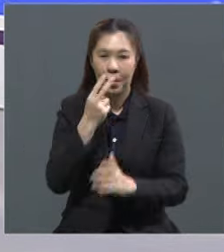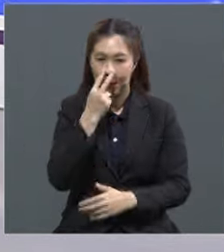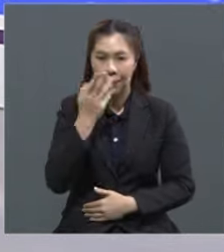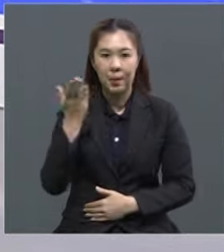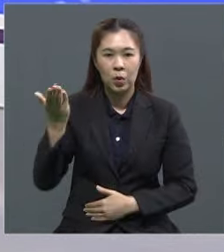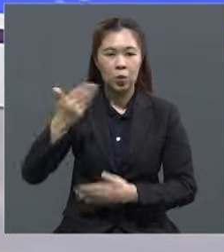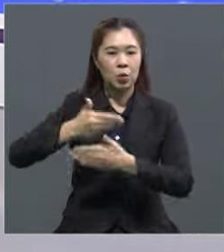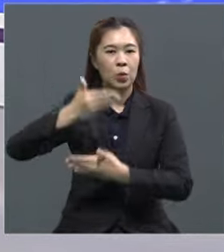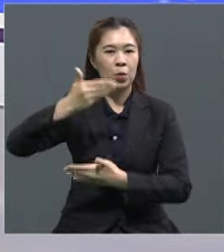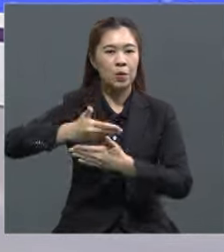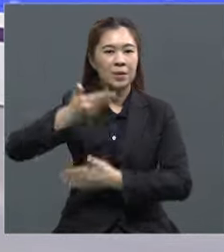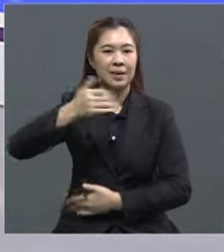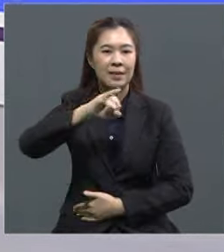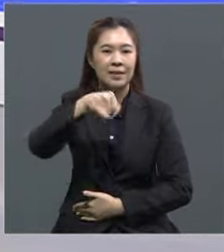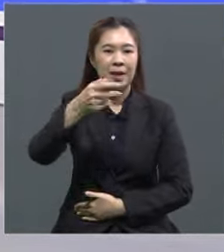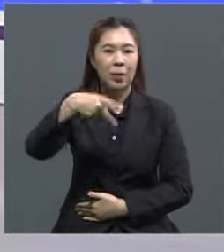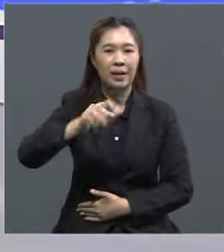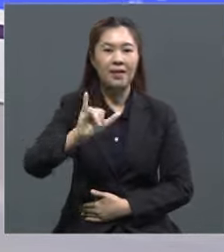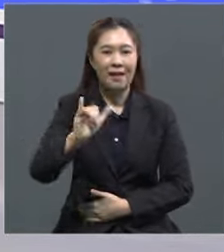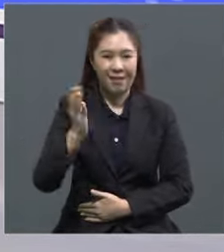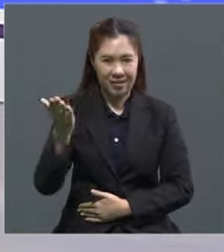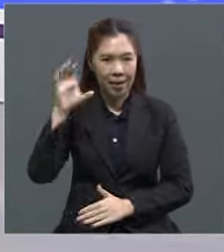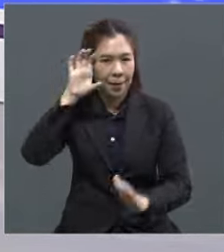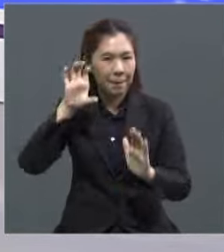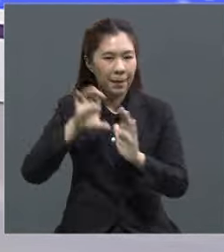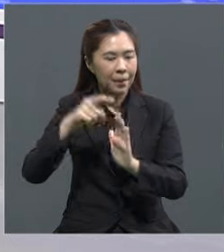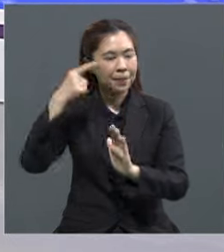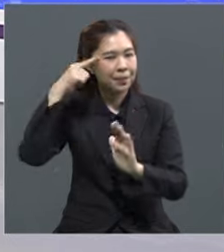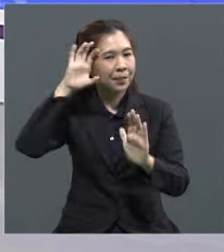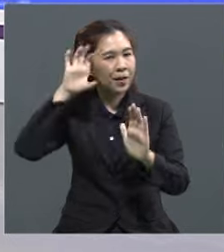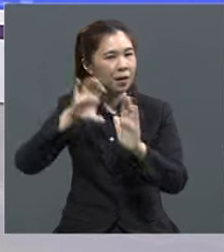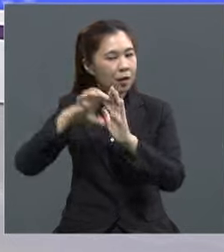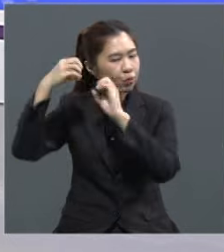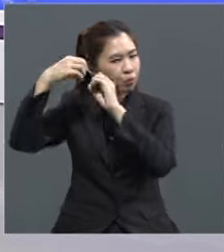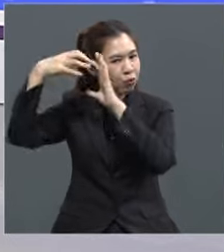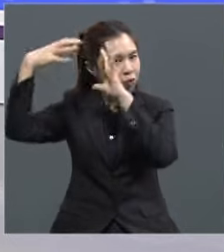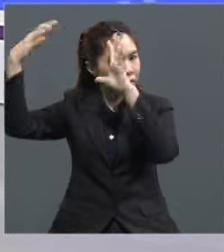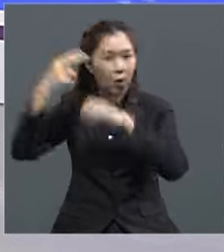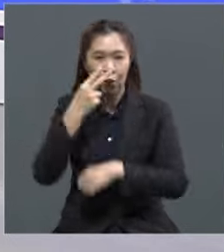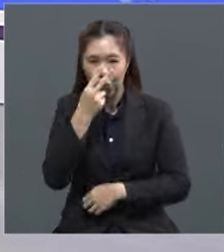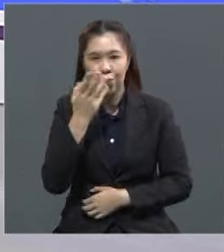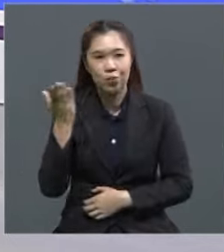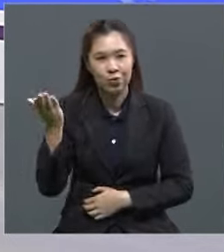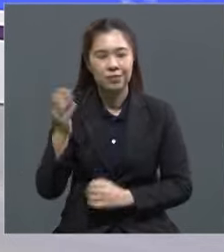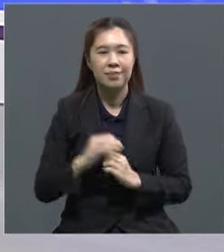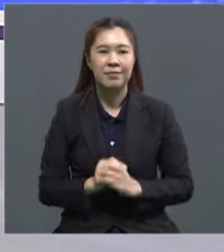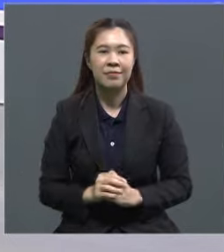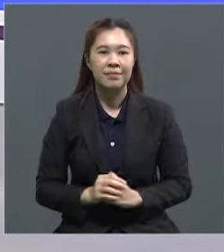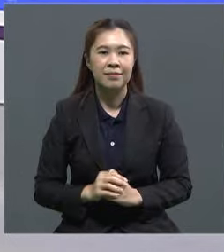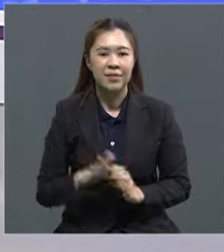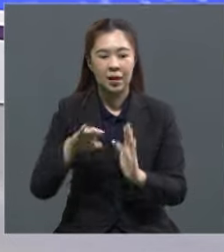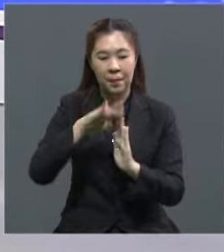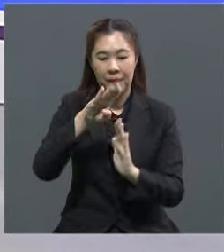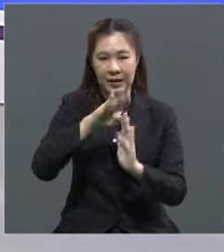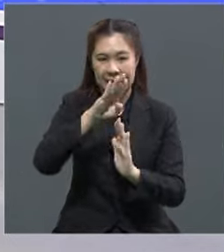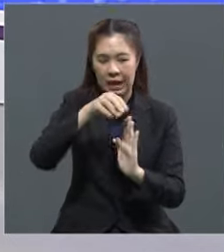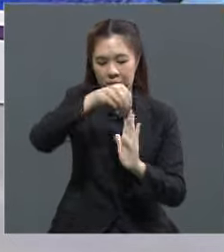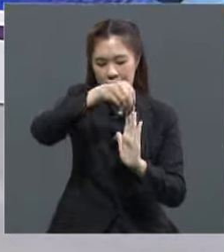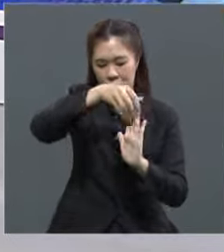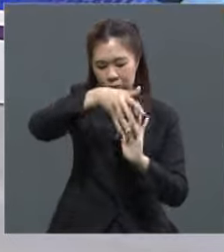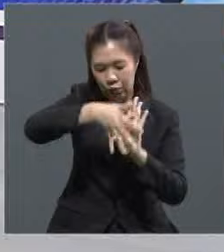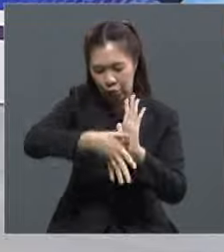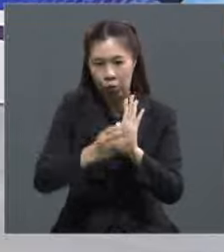เจ้าพระยาในการที่จะระบายน้ำก็จะได้นึกภาพออกกันนะคคะว่าเส้นทางการบริหารจัดการน้ำจากน้ำทางภาคเหนือนี่นะฮะมาสู่พื้นที่ภาคกลางเป็น